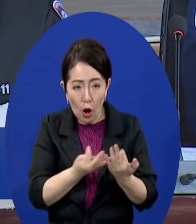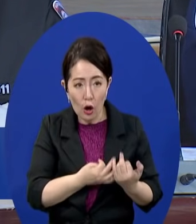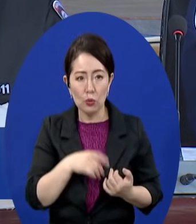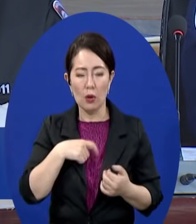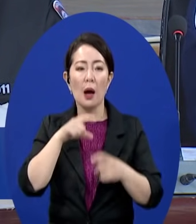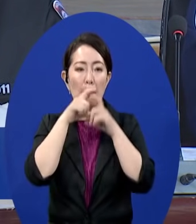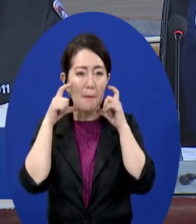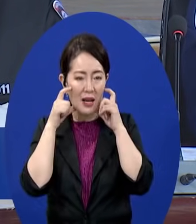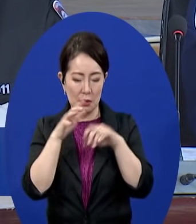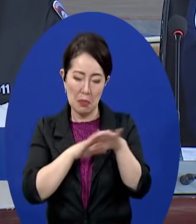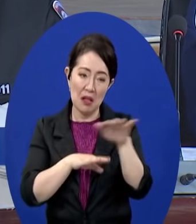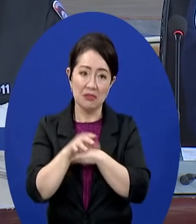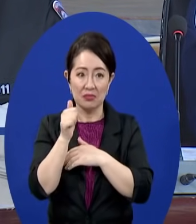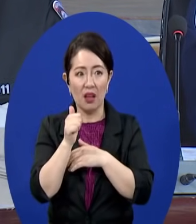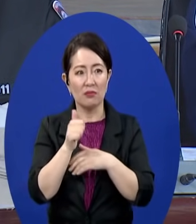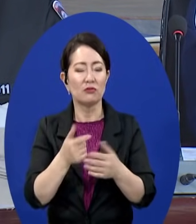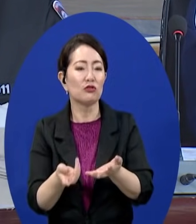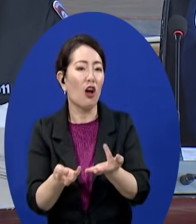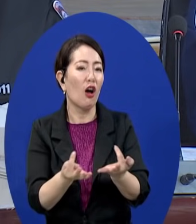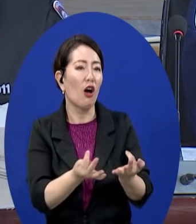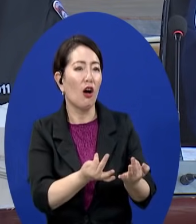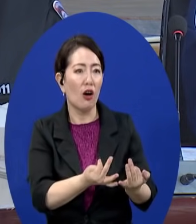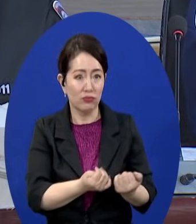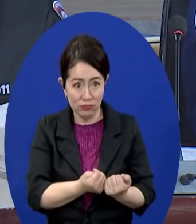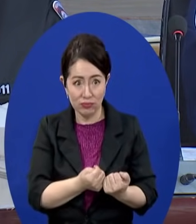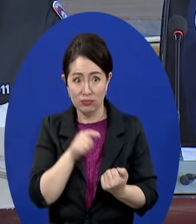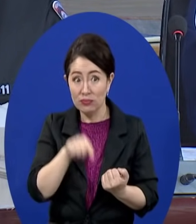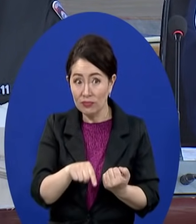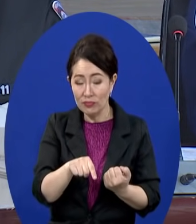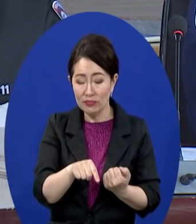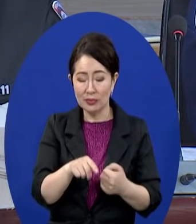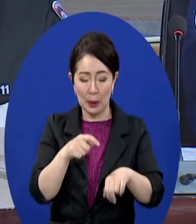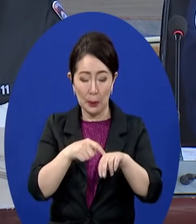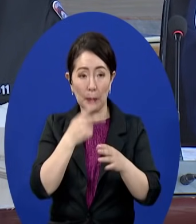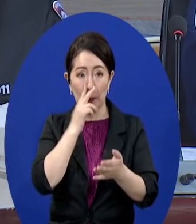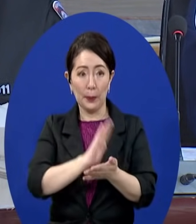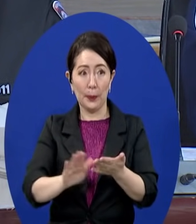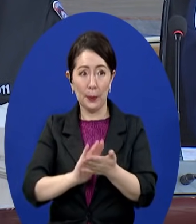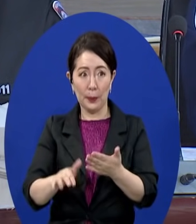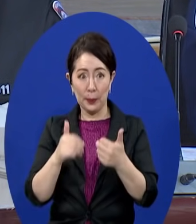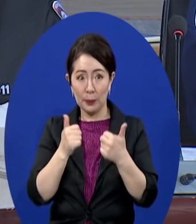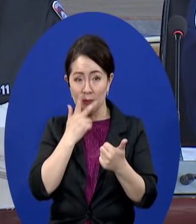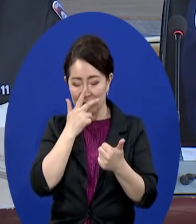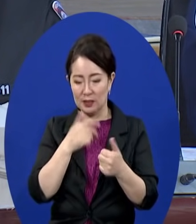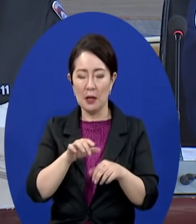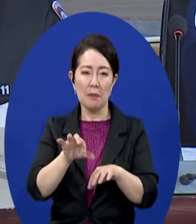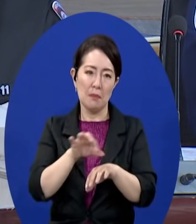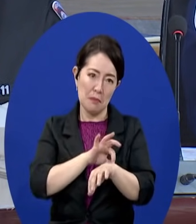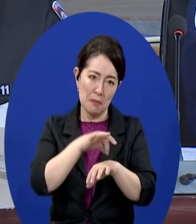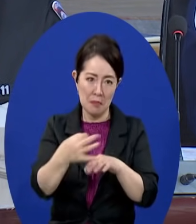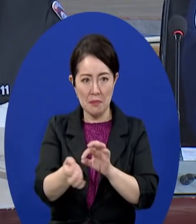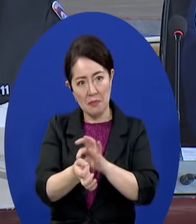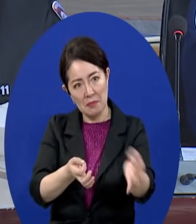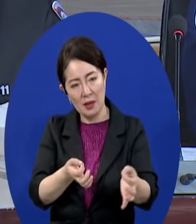бэлэтэй халдвар хамгааллын дэглэмээ барьж тоолоод тэгээ гараа халдвар гүйтгээд дараа нь одоо хэрэгэлсэн бэлийг хуцаан